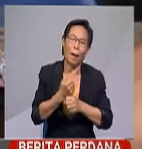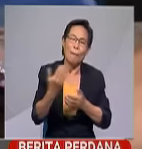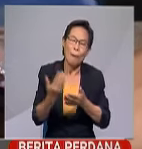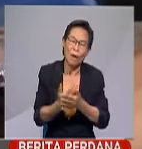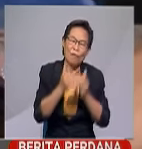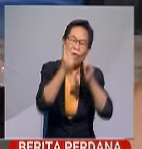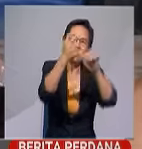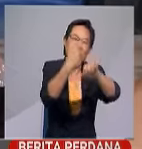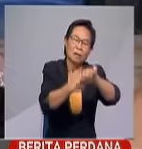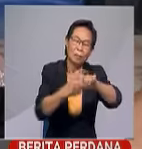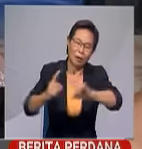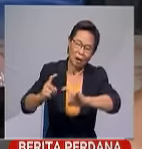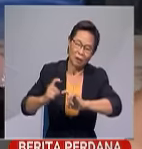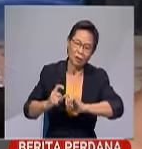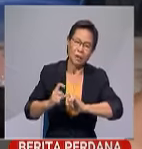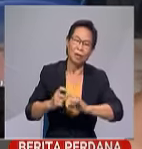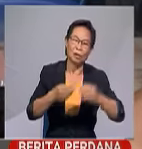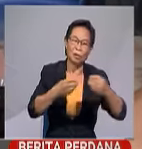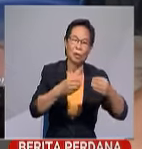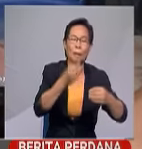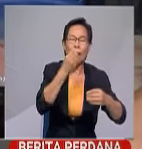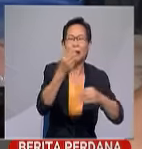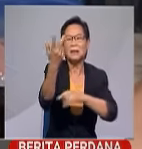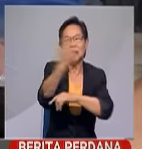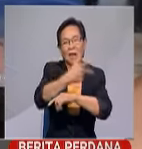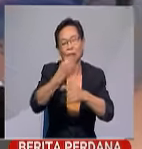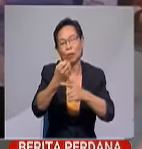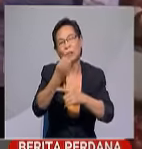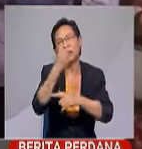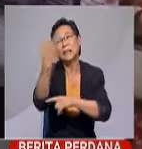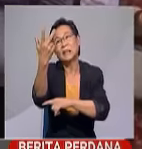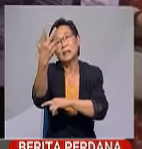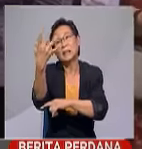kali pertama. Boleh jom makan 3 hari atau 5 hari.